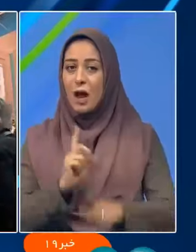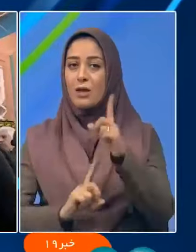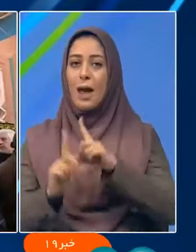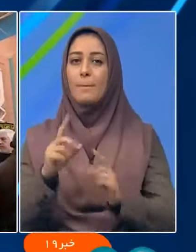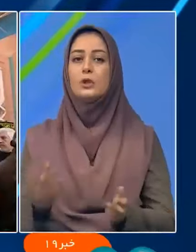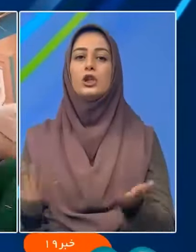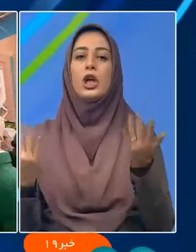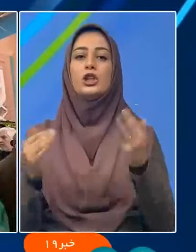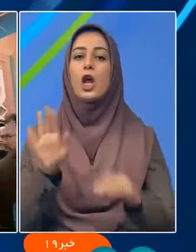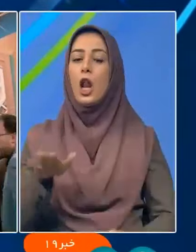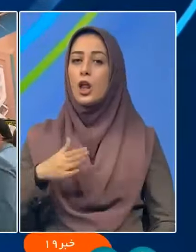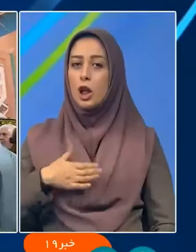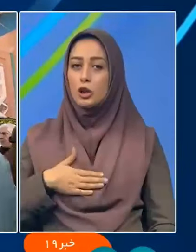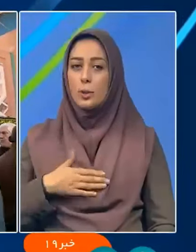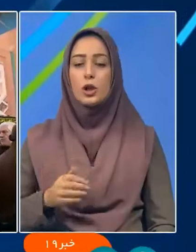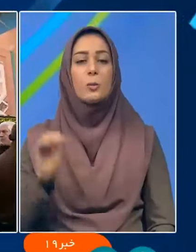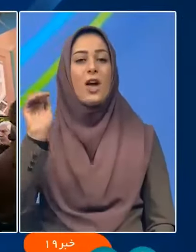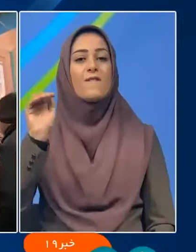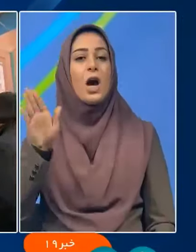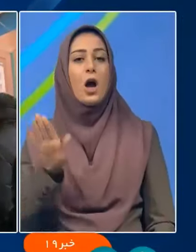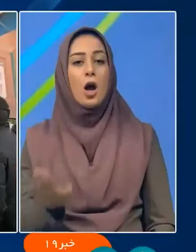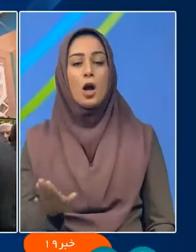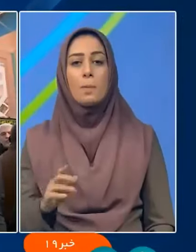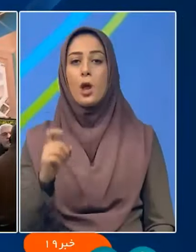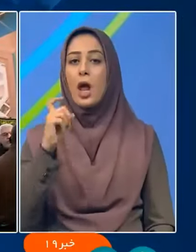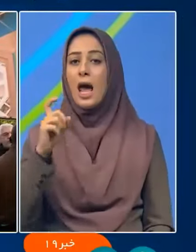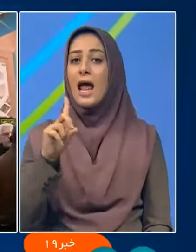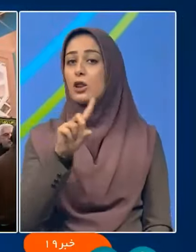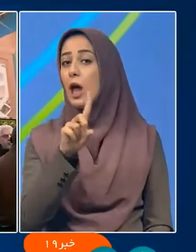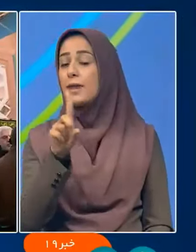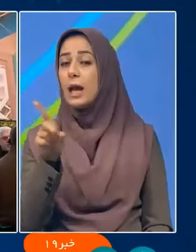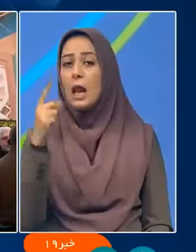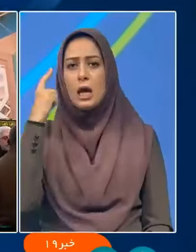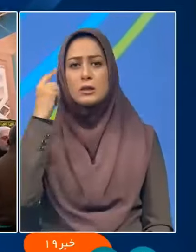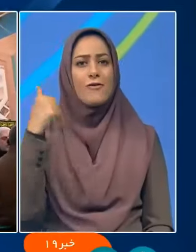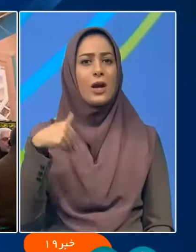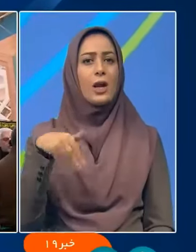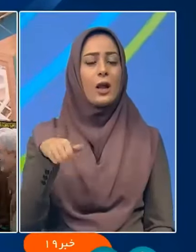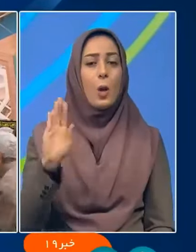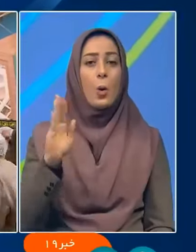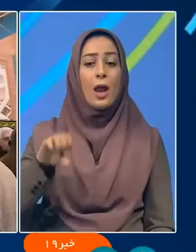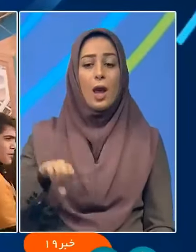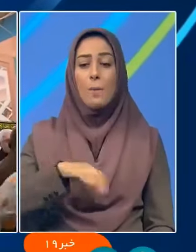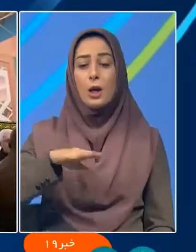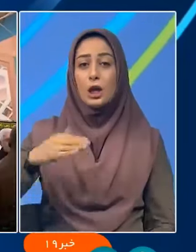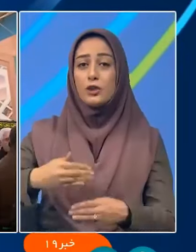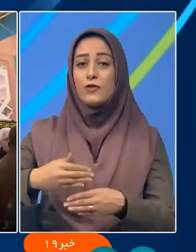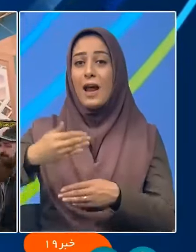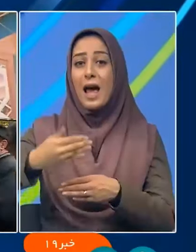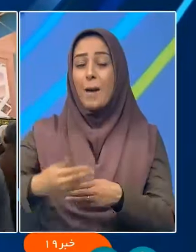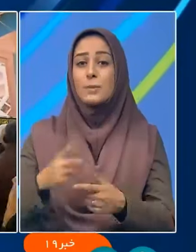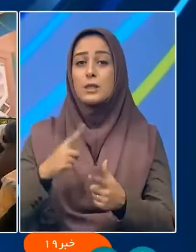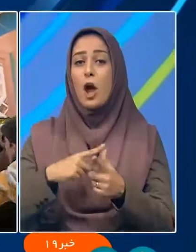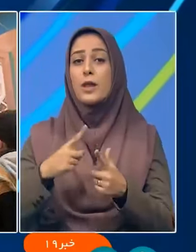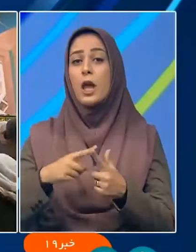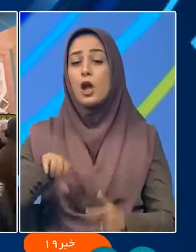داریم و خواهیم داشت و دشمن حتی یک لحظه نباید فکر این که بخواد به کشورهای همسایه ما و خود کشور عزیز